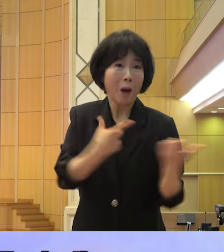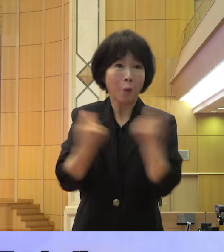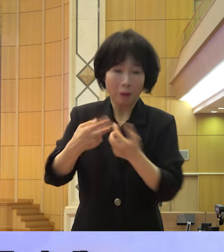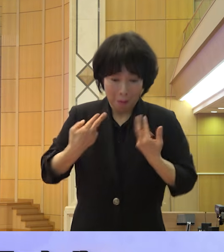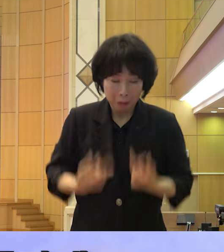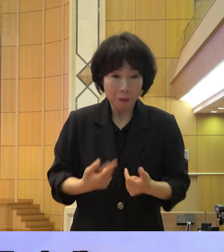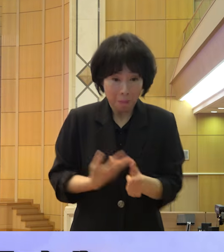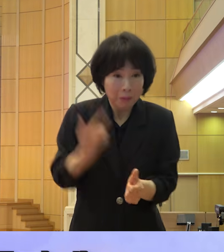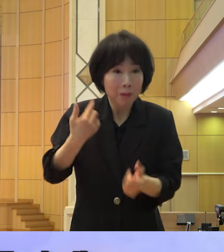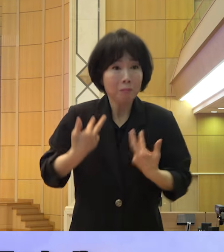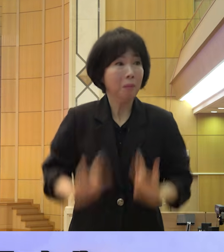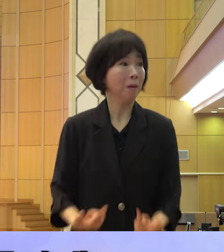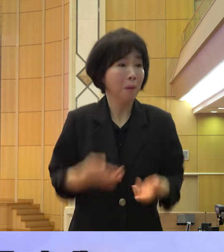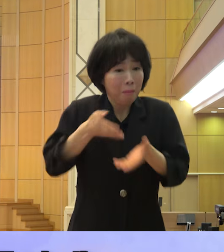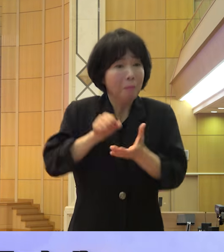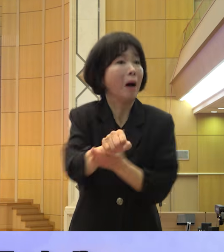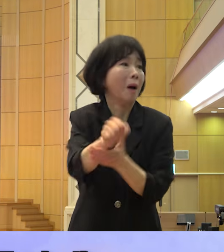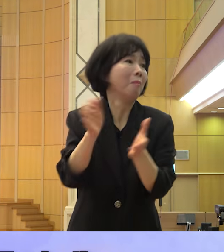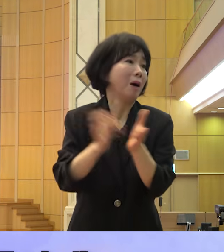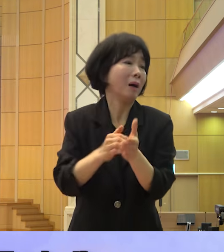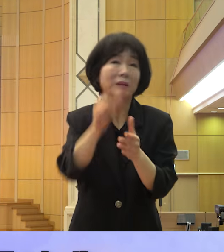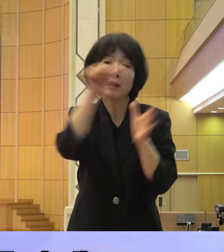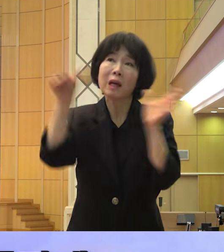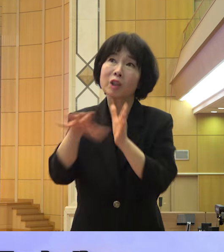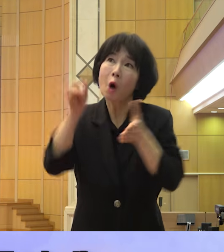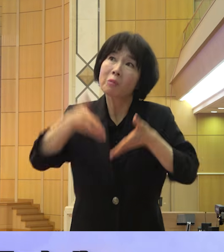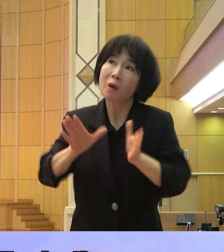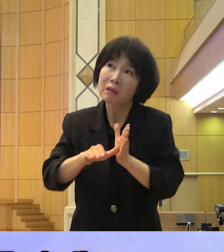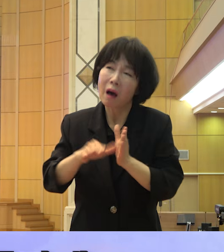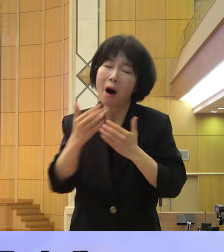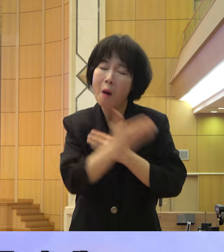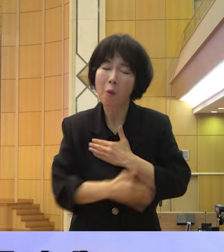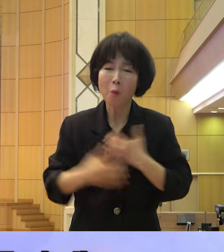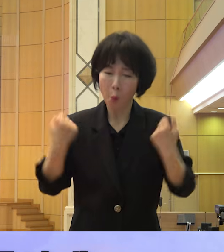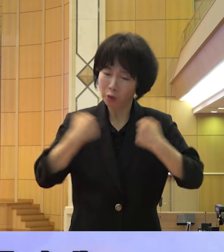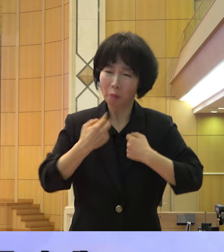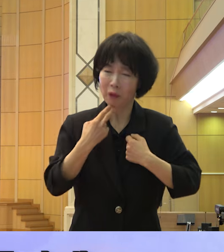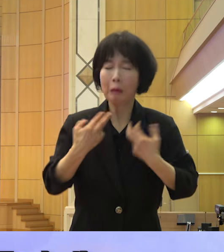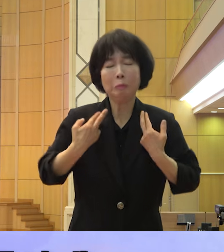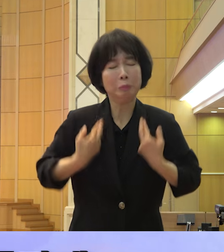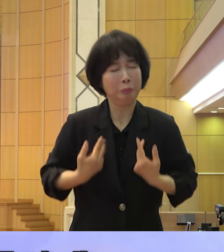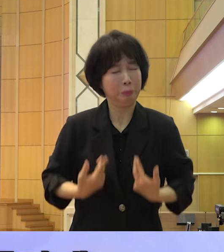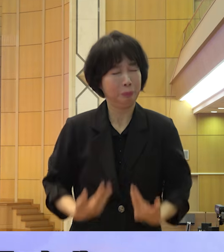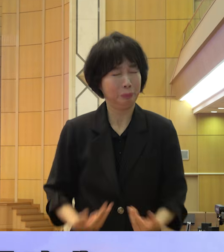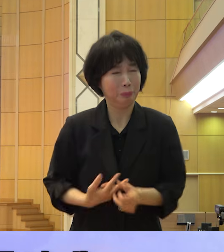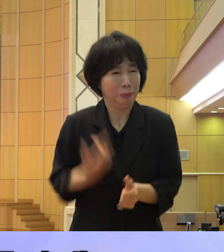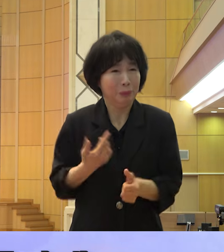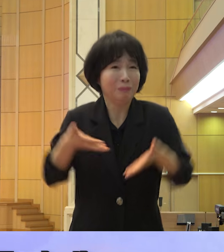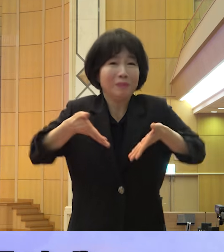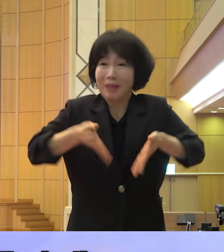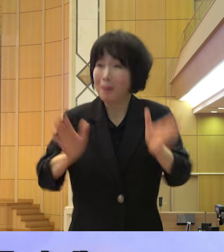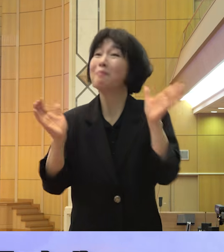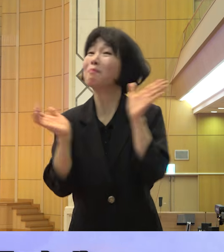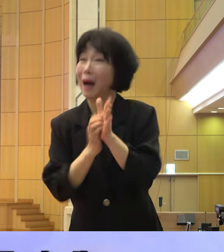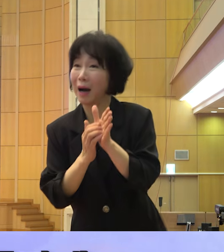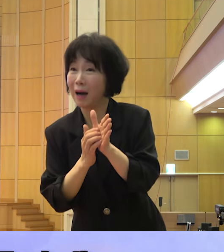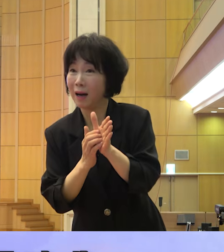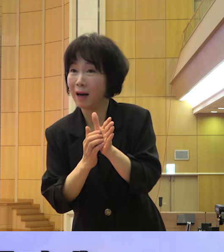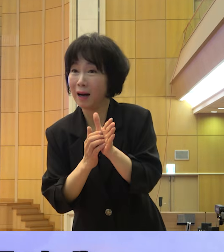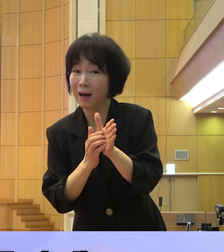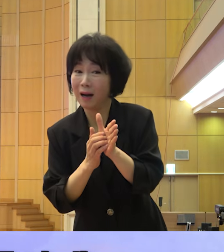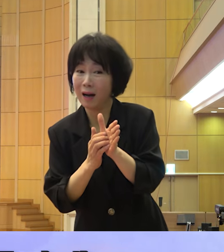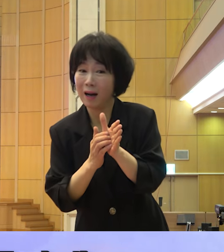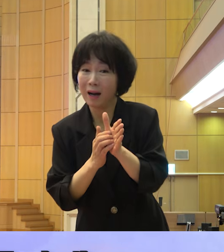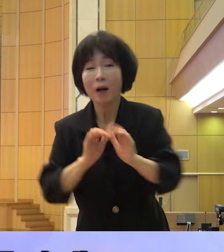나왔지, 인생은 벌거숭이, 그런 노래 가사 있잖아요. 모태에서 벌거벗고 나왔은즉 그가